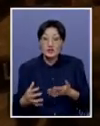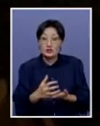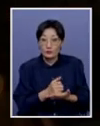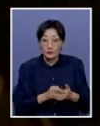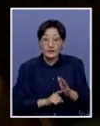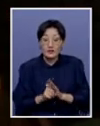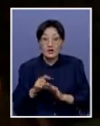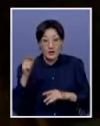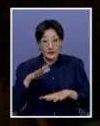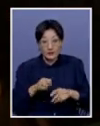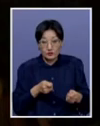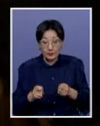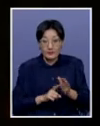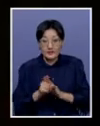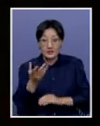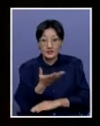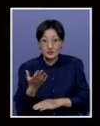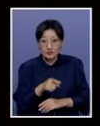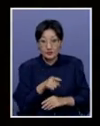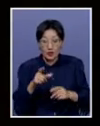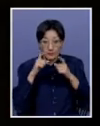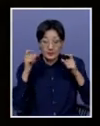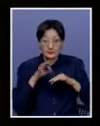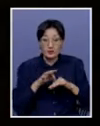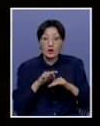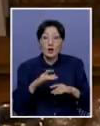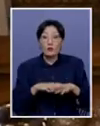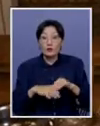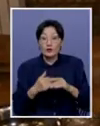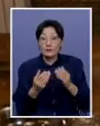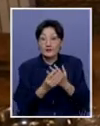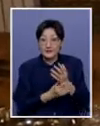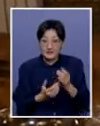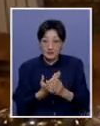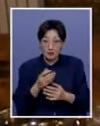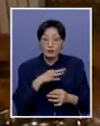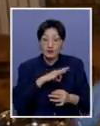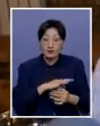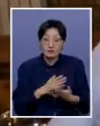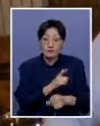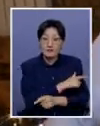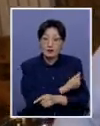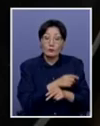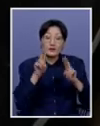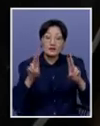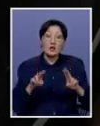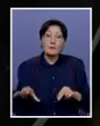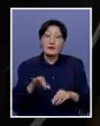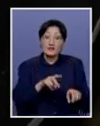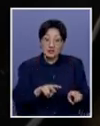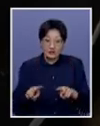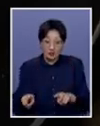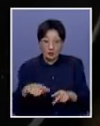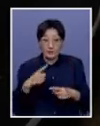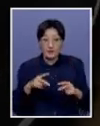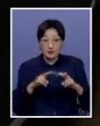кіріскен. Әкімшіден бастап даяшыларға дейін бетперде тағып, қолдарына медицина қолғапты киіп алыпты. Санитарлық талаптардың барлығы сақталған